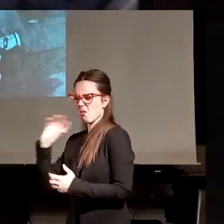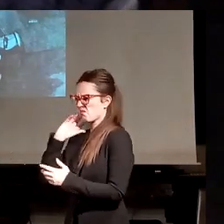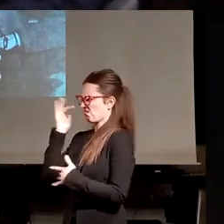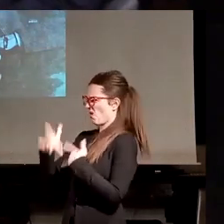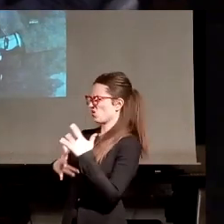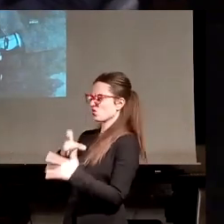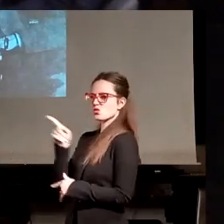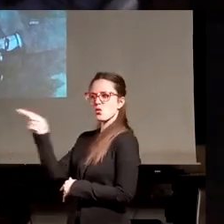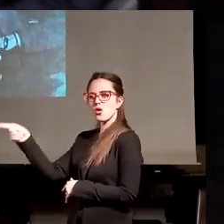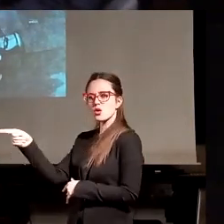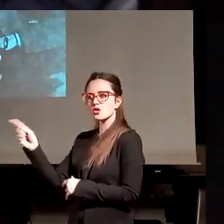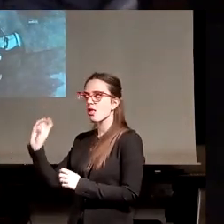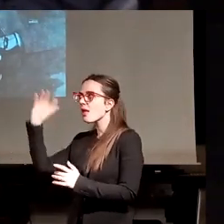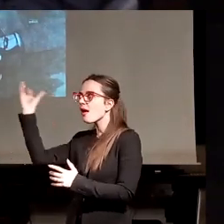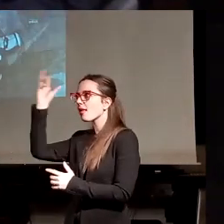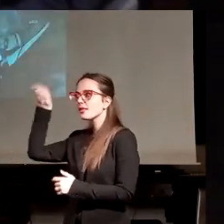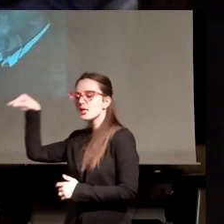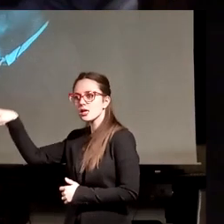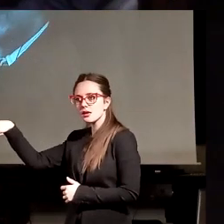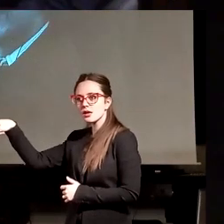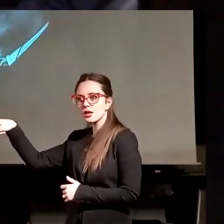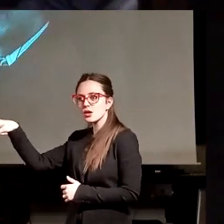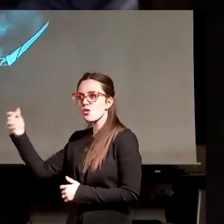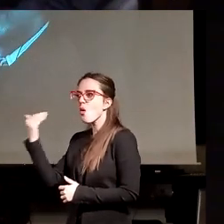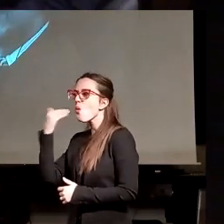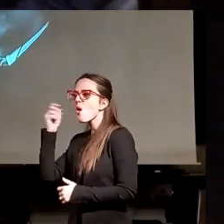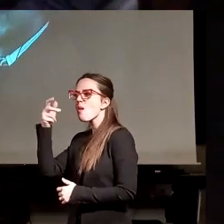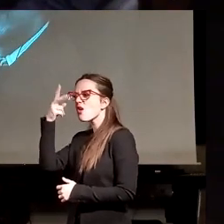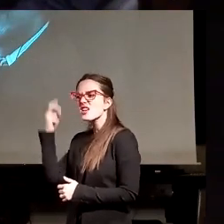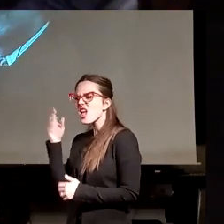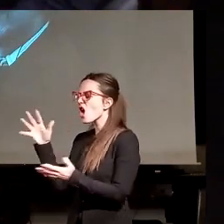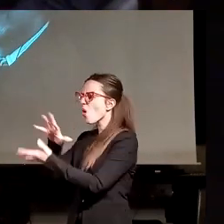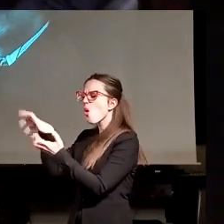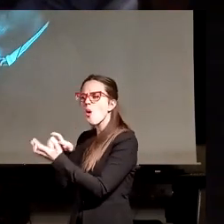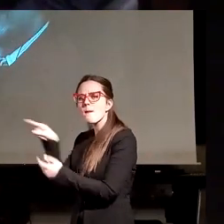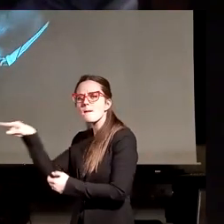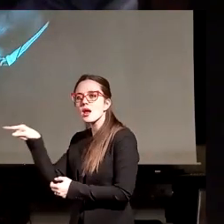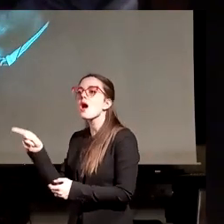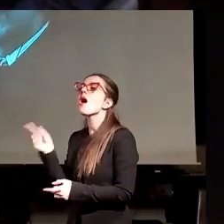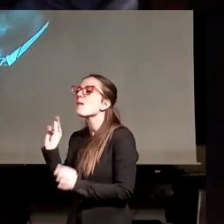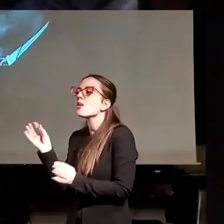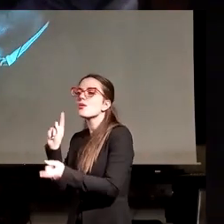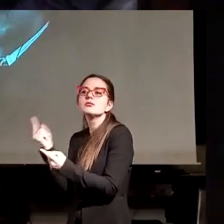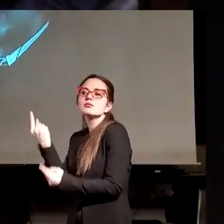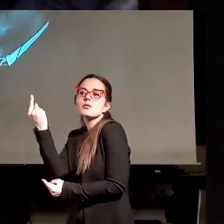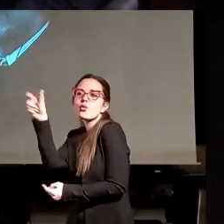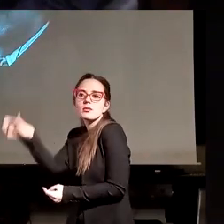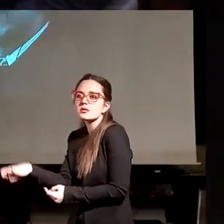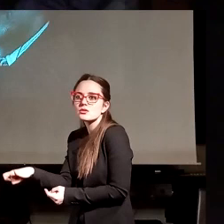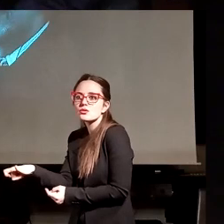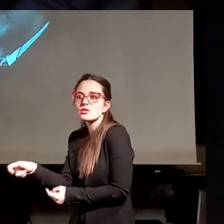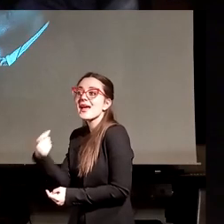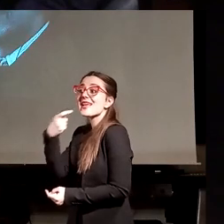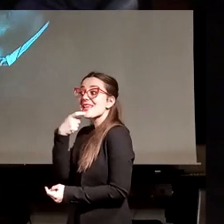la lino l'uomo nero l'ombra è sempre lui chi lo ha